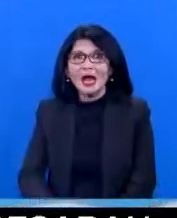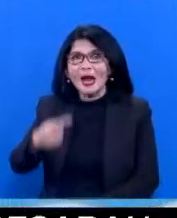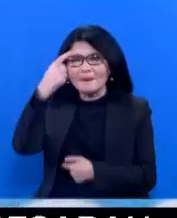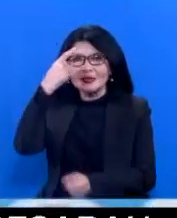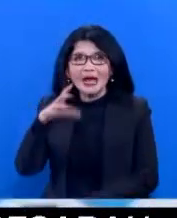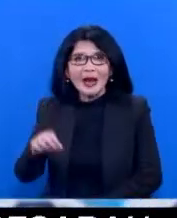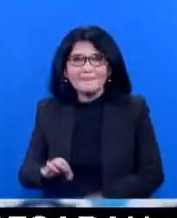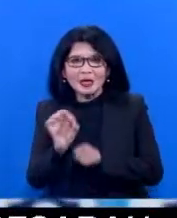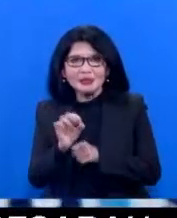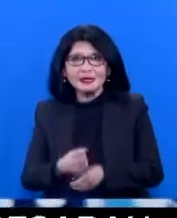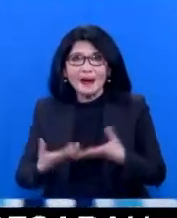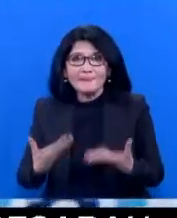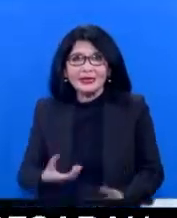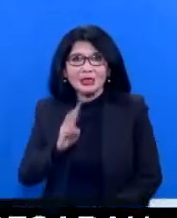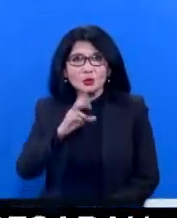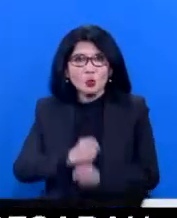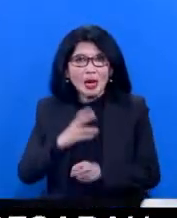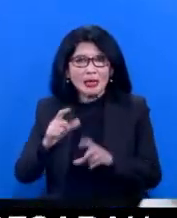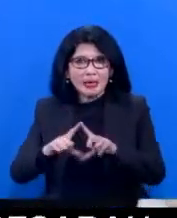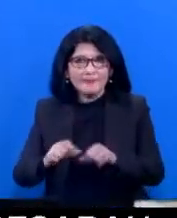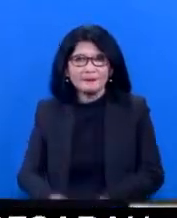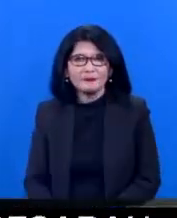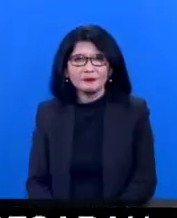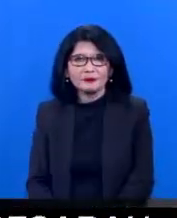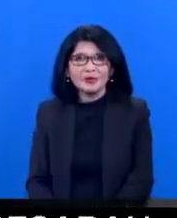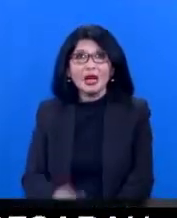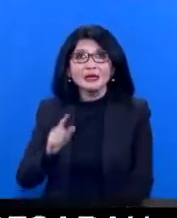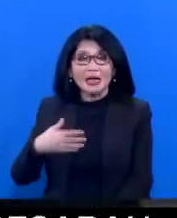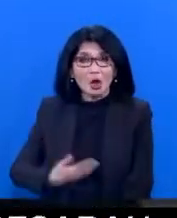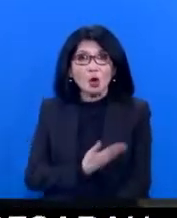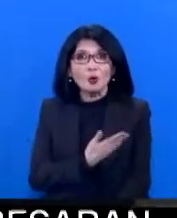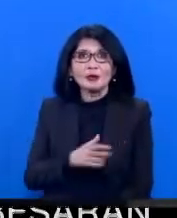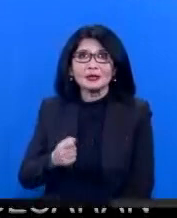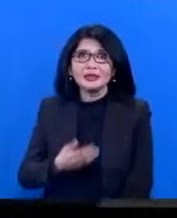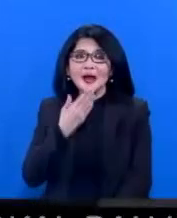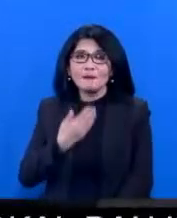sebuah cincin berbobot 2 gram. Meski telah menjadi korban pencurian, pemilik